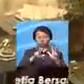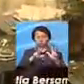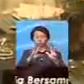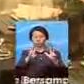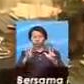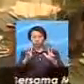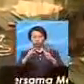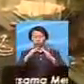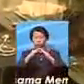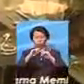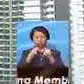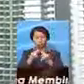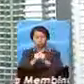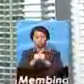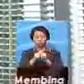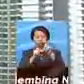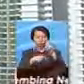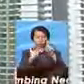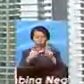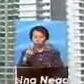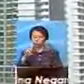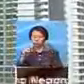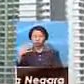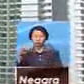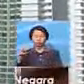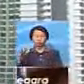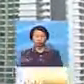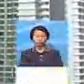daripada 3,347 unit pada suku ketiga 2015.